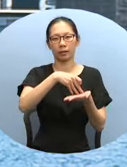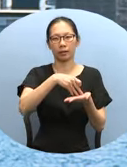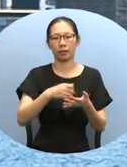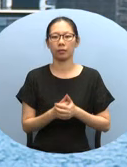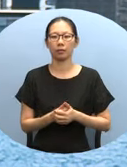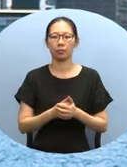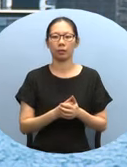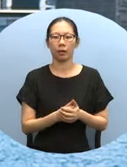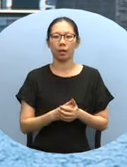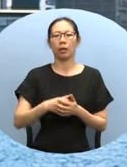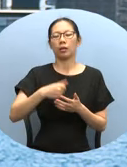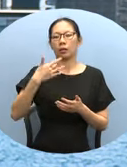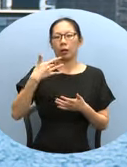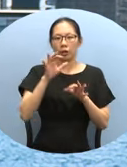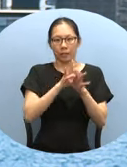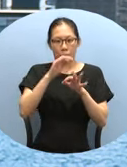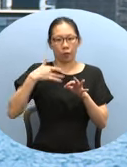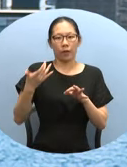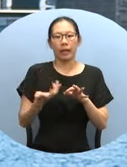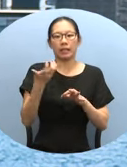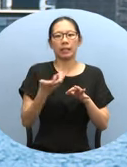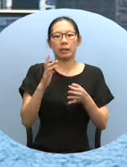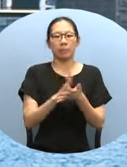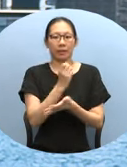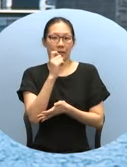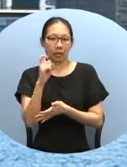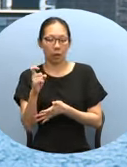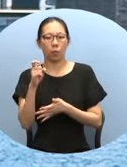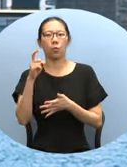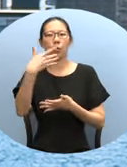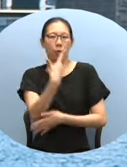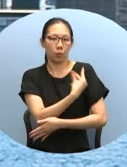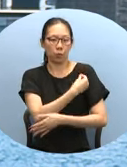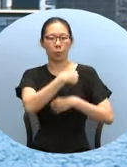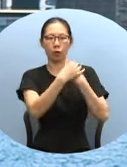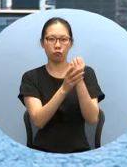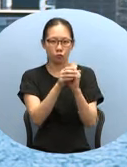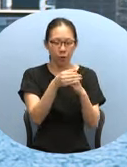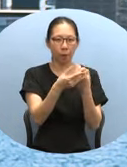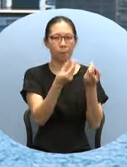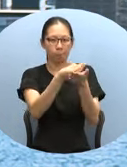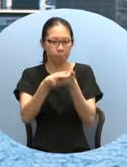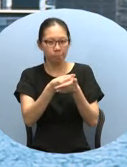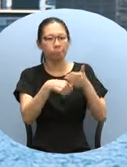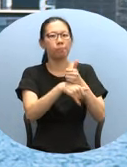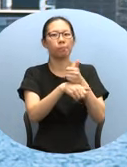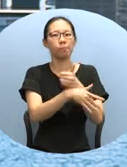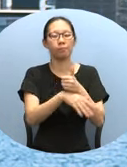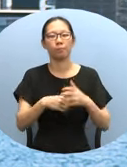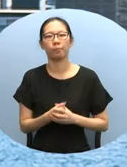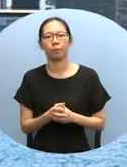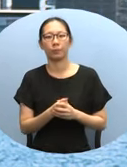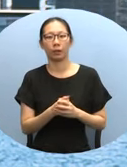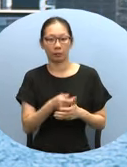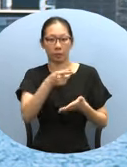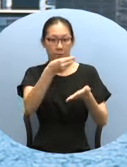這個COVID-19 嘅疫苗全球獲取機制嚇。咁呢個採購